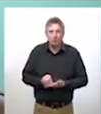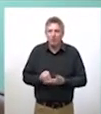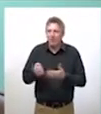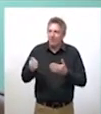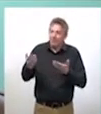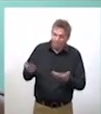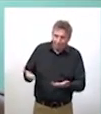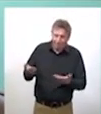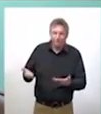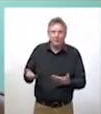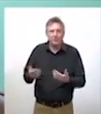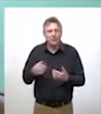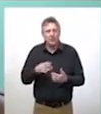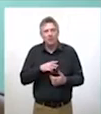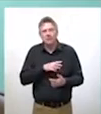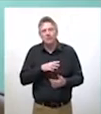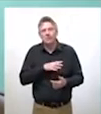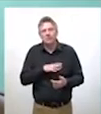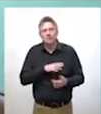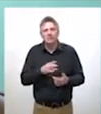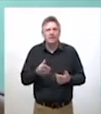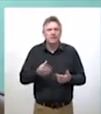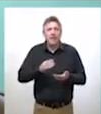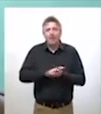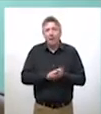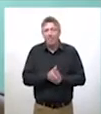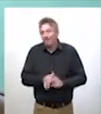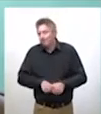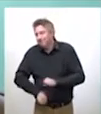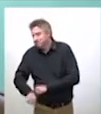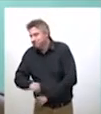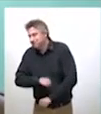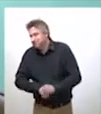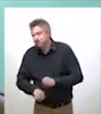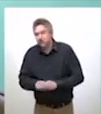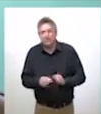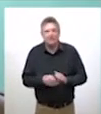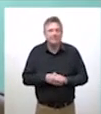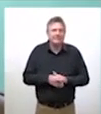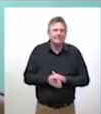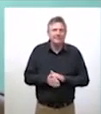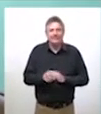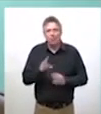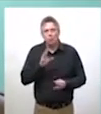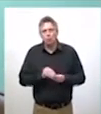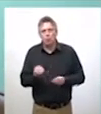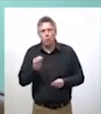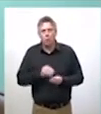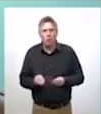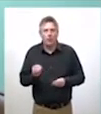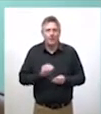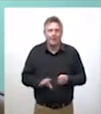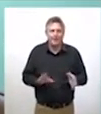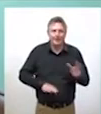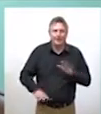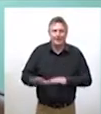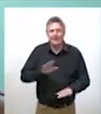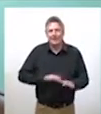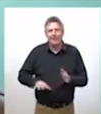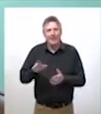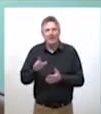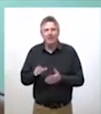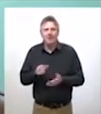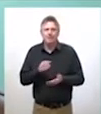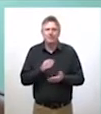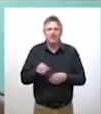eu certaines pratiques quelque peu douteuses d'acheter donc un logement